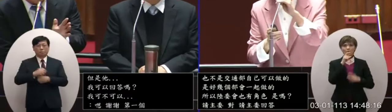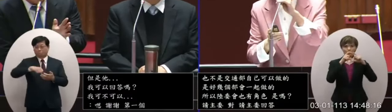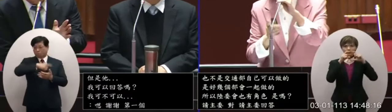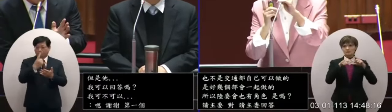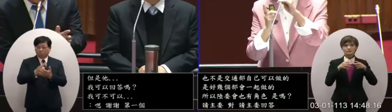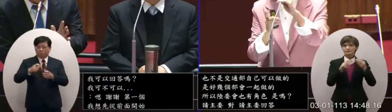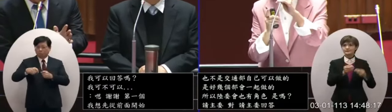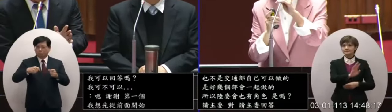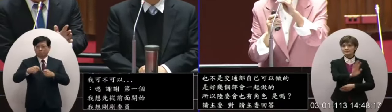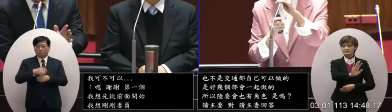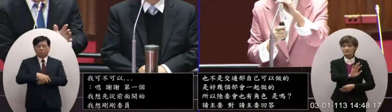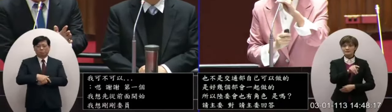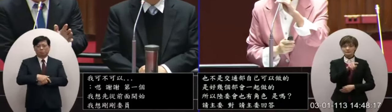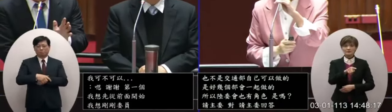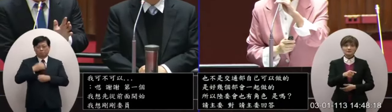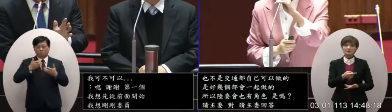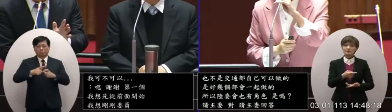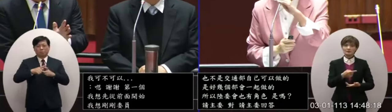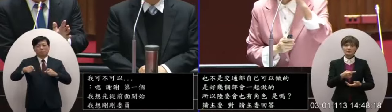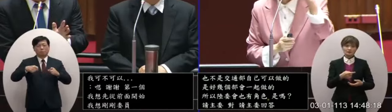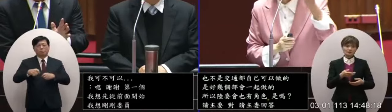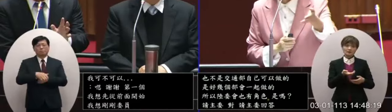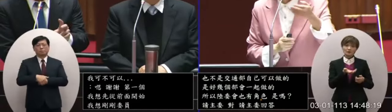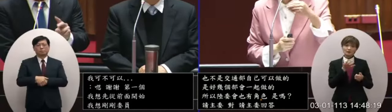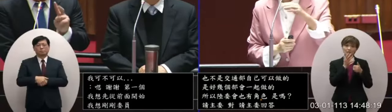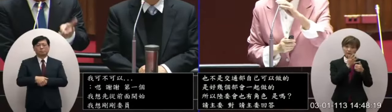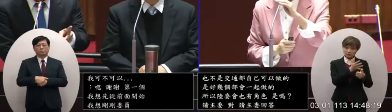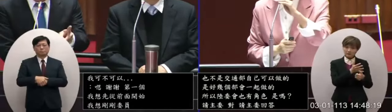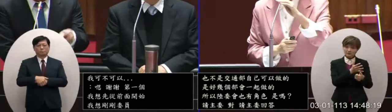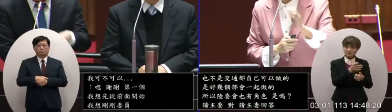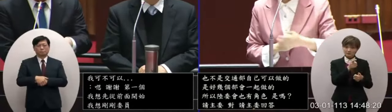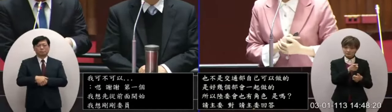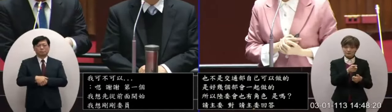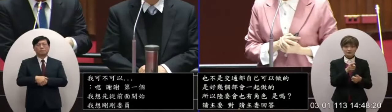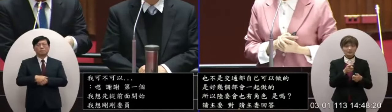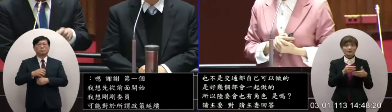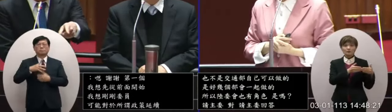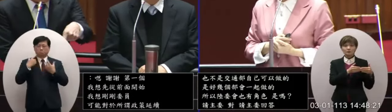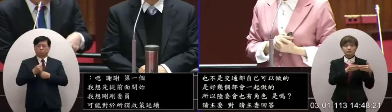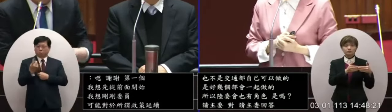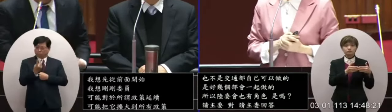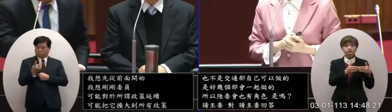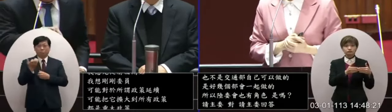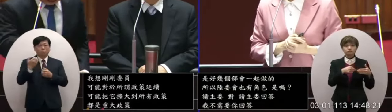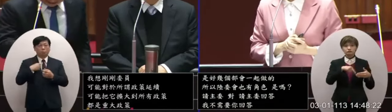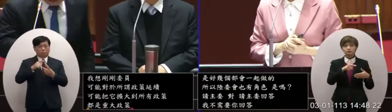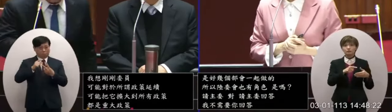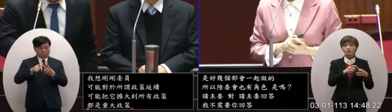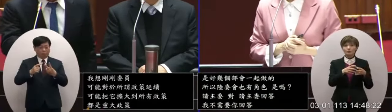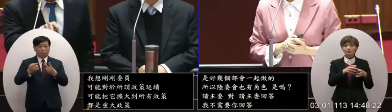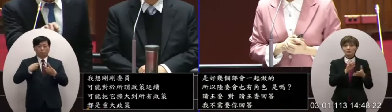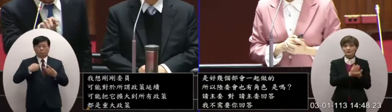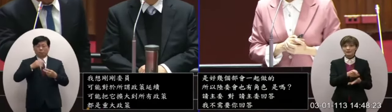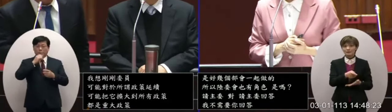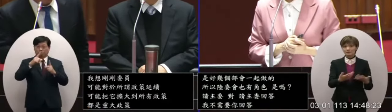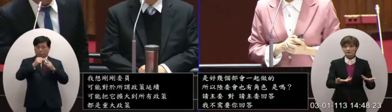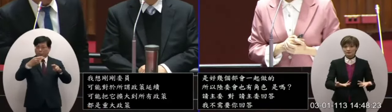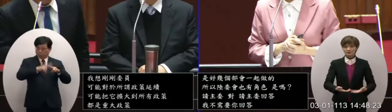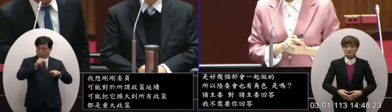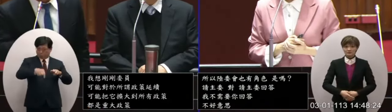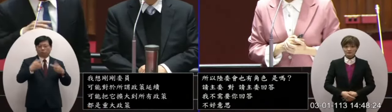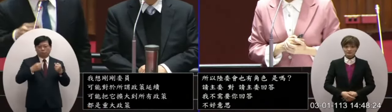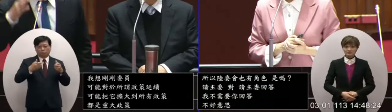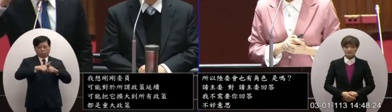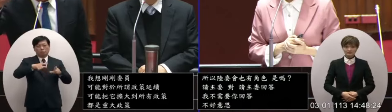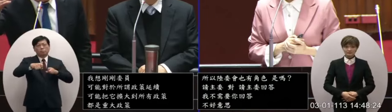的政策都是扩大政策。 回答我这个问题，我只要问你有关进团， 这是两个的，因为你刚刚讲。这个禁团令是重大政策